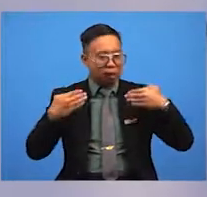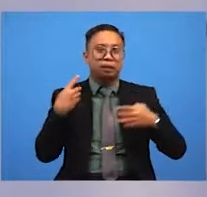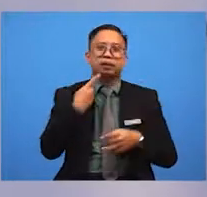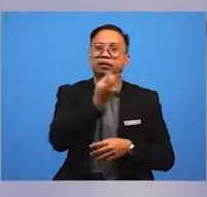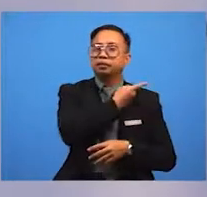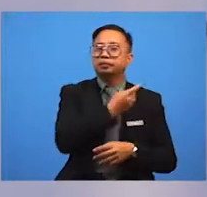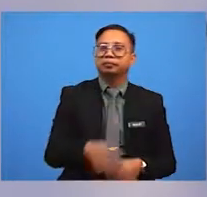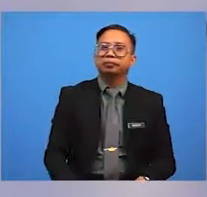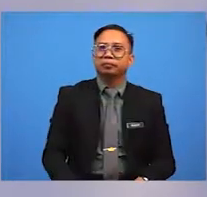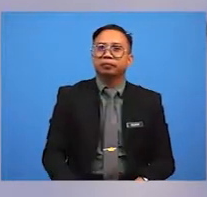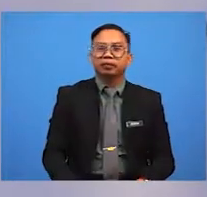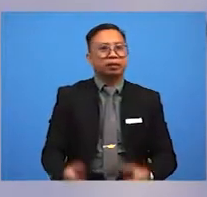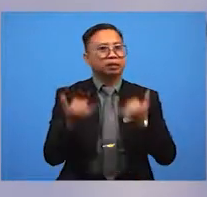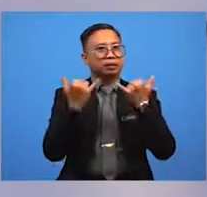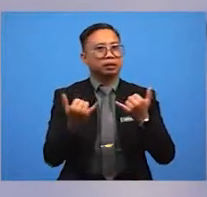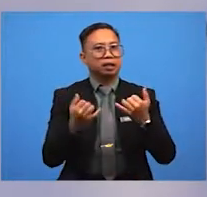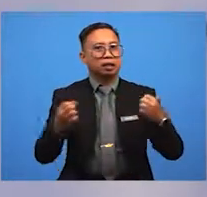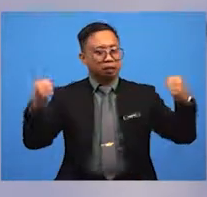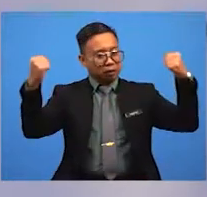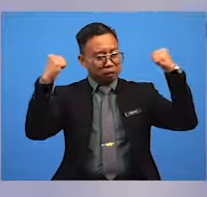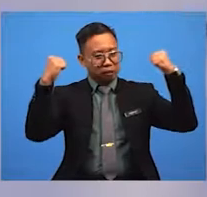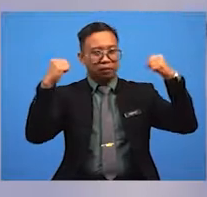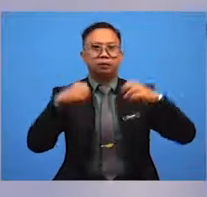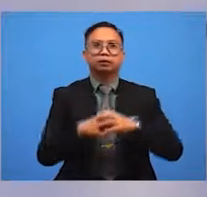Sekarang, kita mengangkat tangan seperti ini